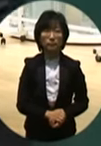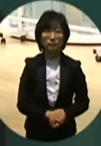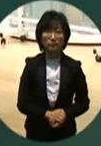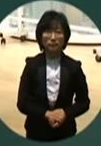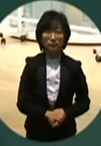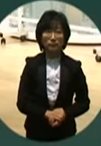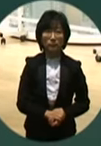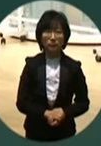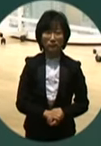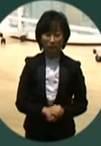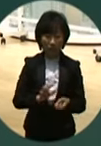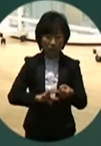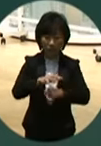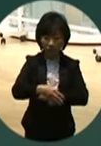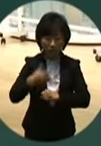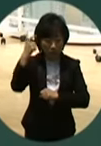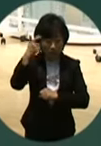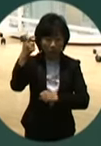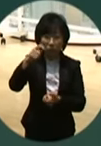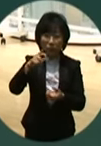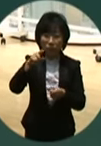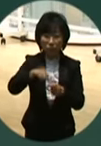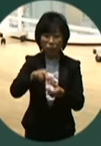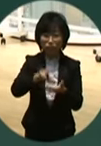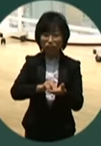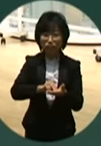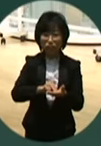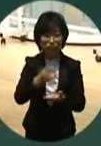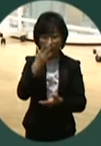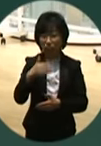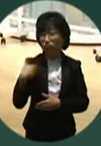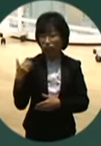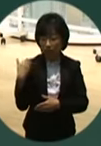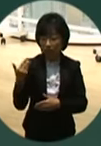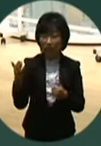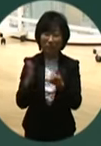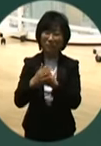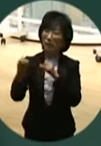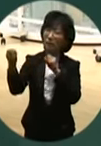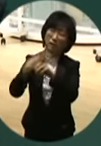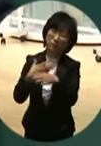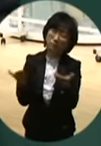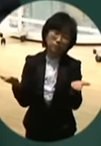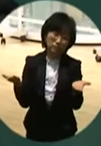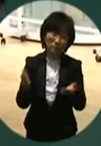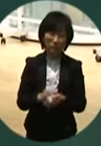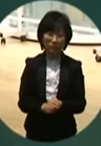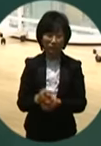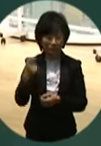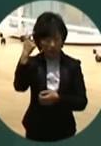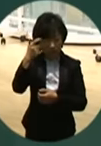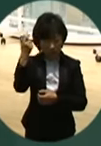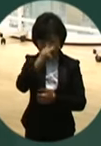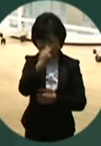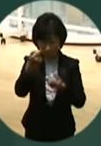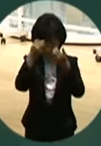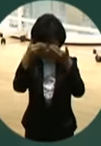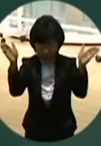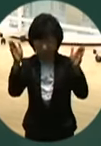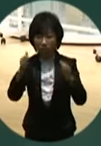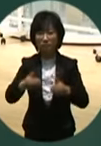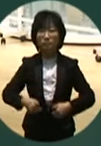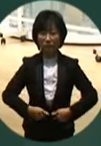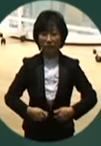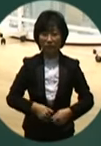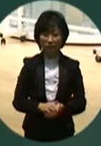보니까 응답이 없는 거죠. And because you're unable to see that, there's 여러분, no answer. 이 눈이 열려야 돼요. And you must open your eyes for this. 그렇죠. Right? 세계 영적 문제